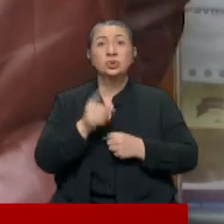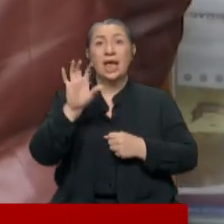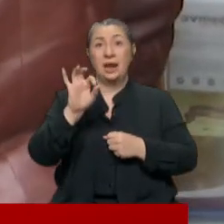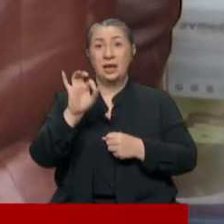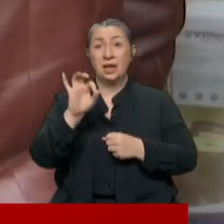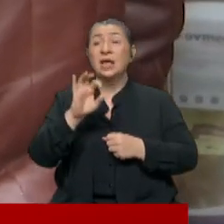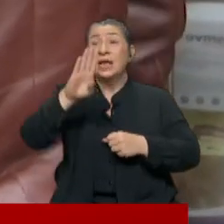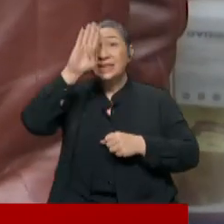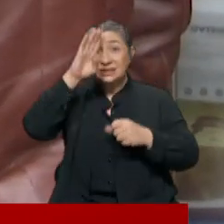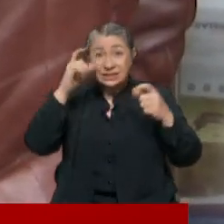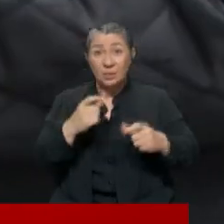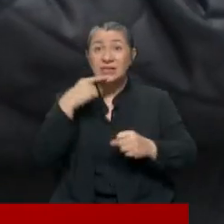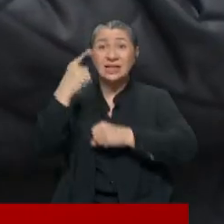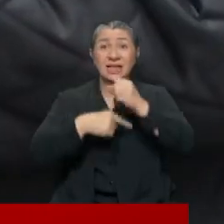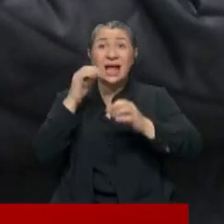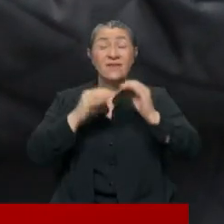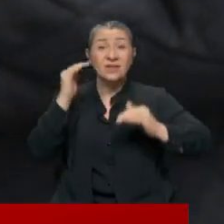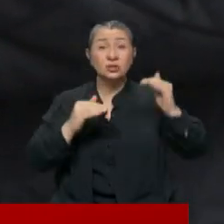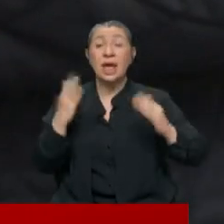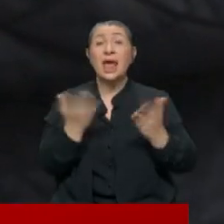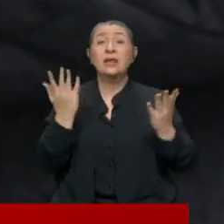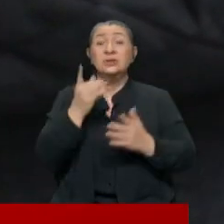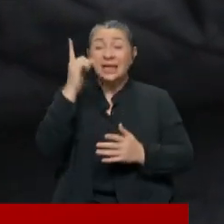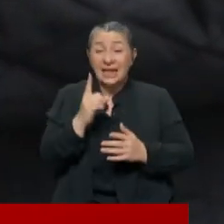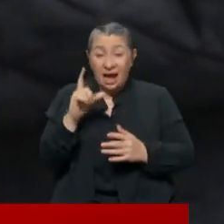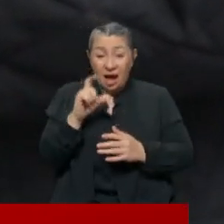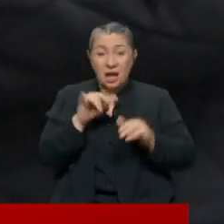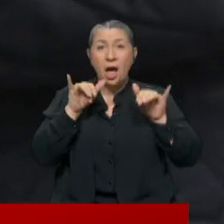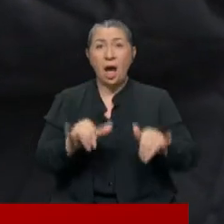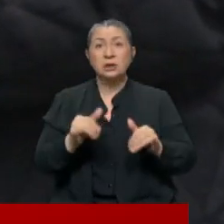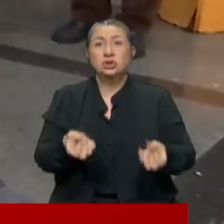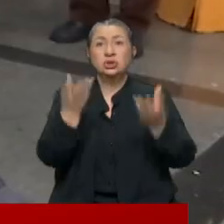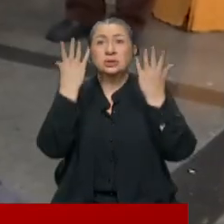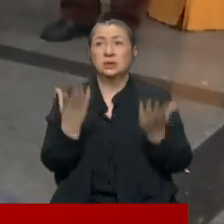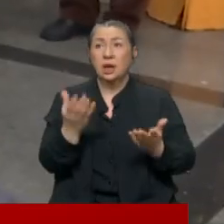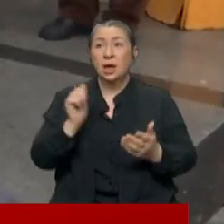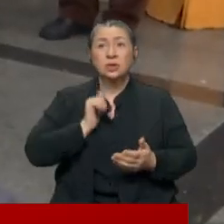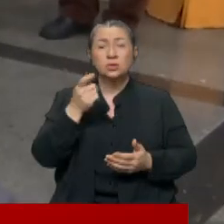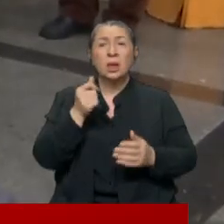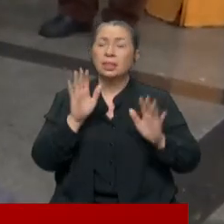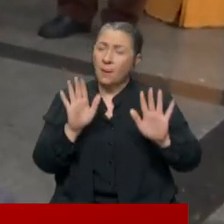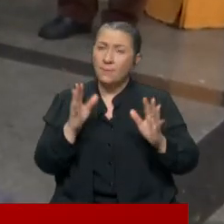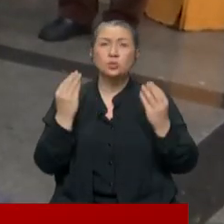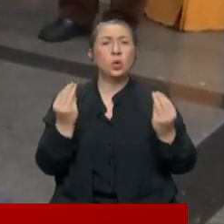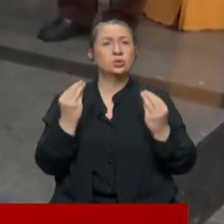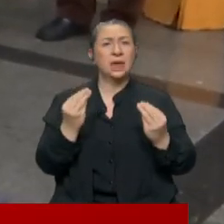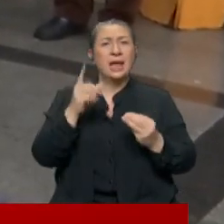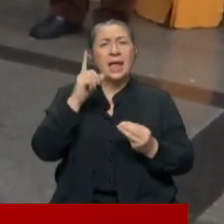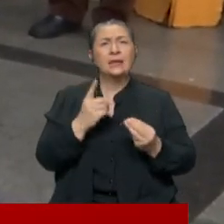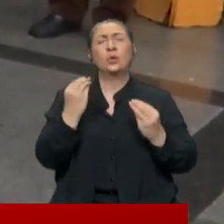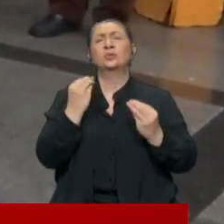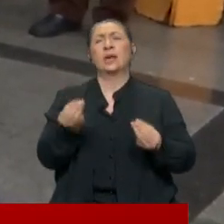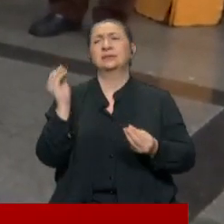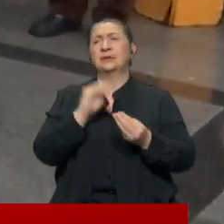%50 idi. İstanbul'un yıllık enflasyonu henüz ilk aydan aynı oranda geldi. Asgari ücret tamam çok güzel. İlk başta çok güzel